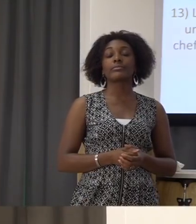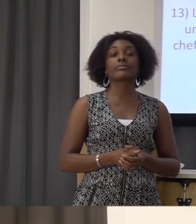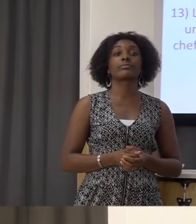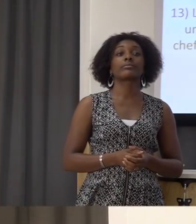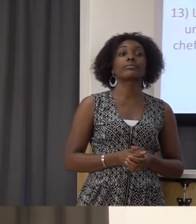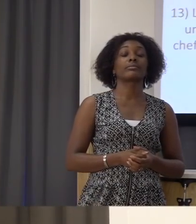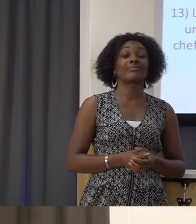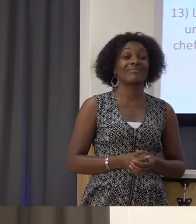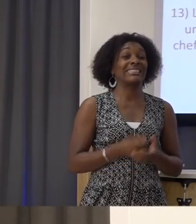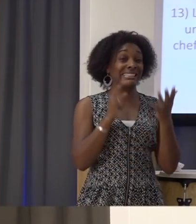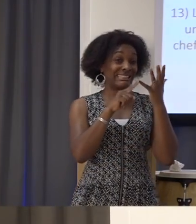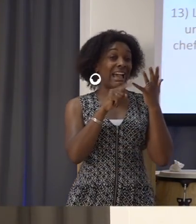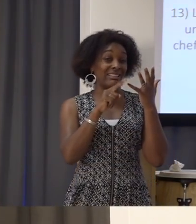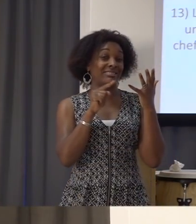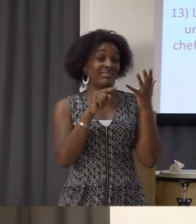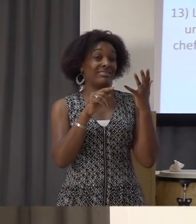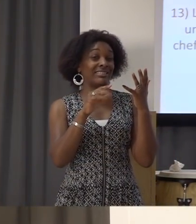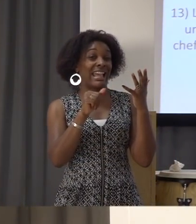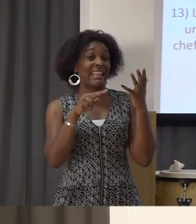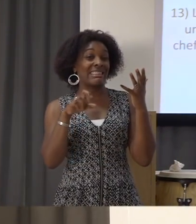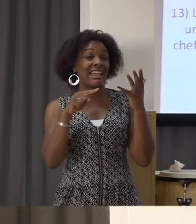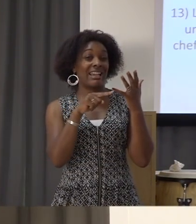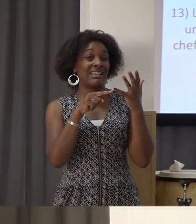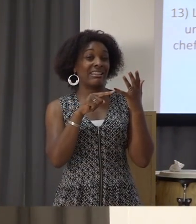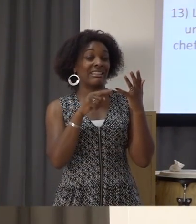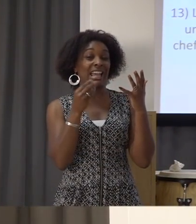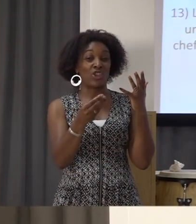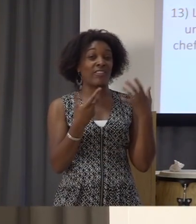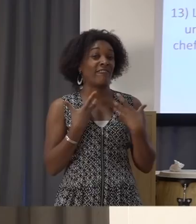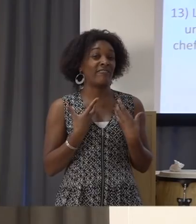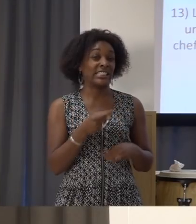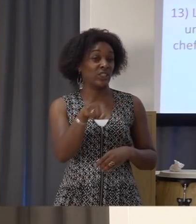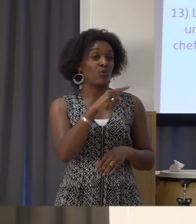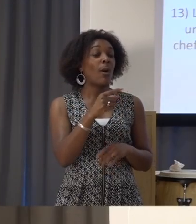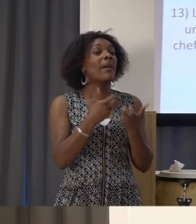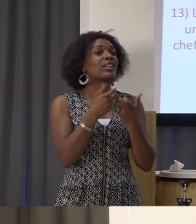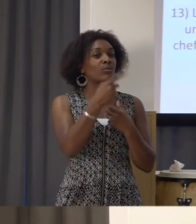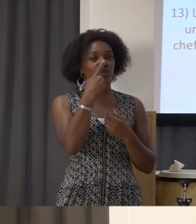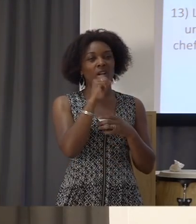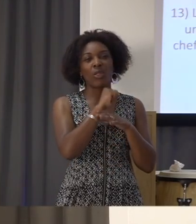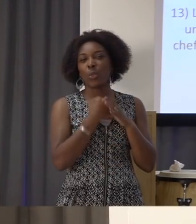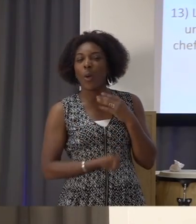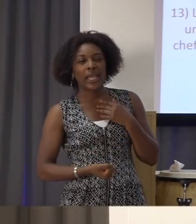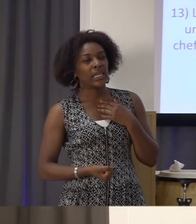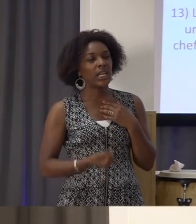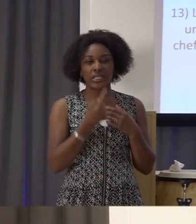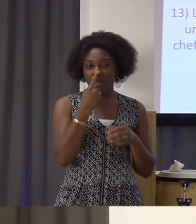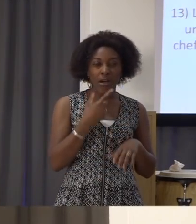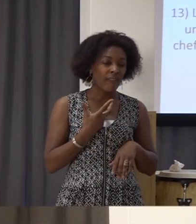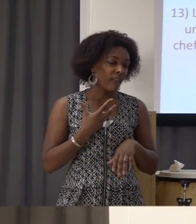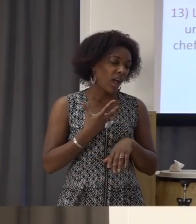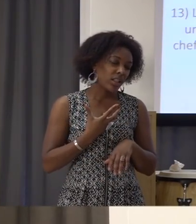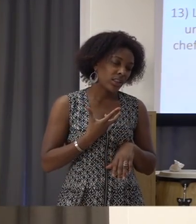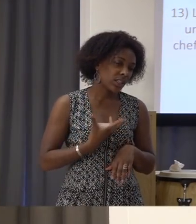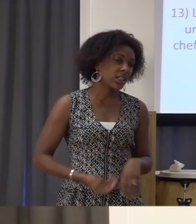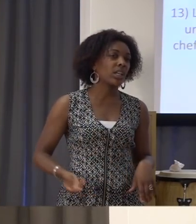Cet esprit des ténèbres se manifeste par un essoufflement, une fatigue. Tu te sens noyé. Un exemple,